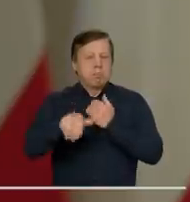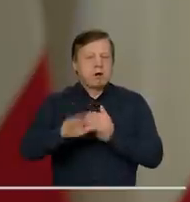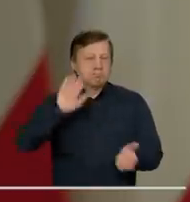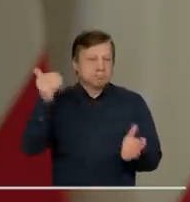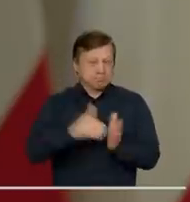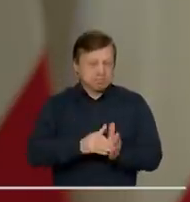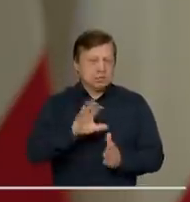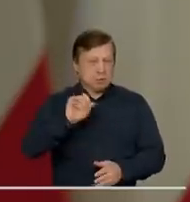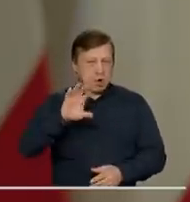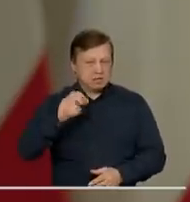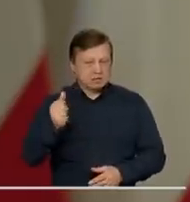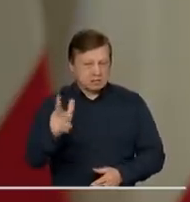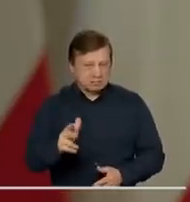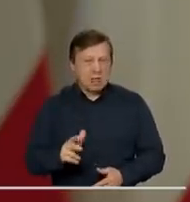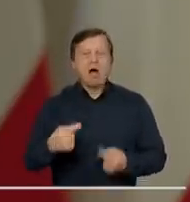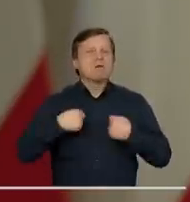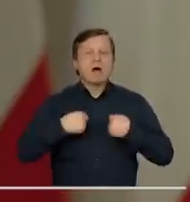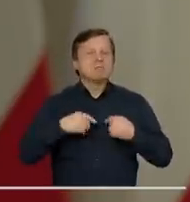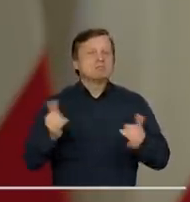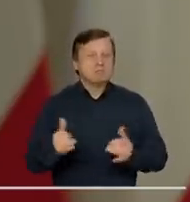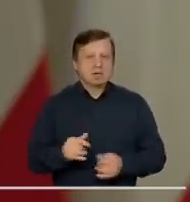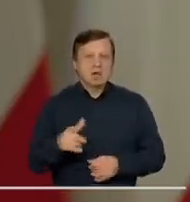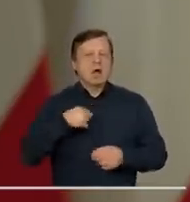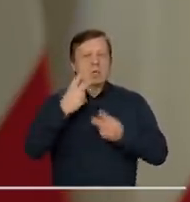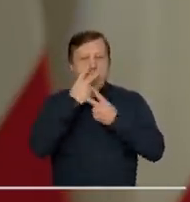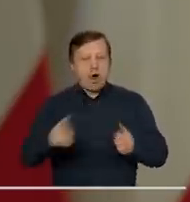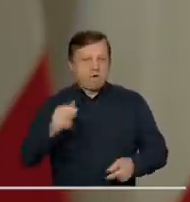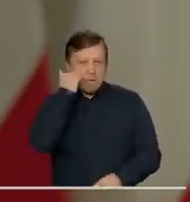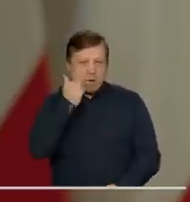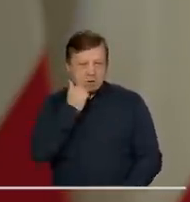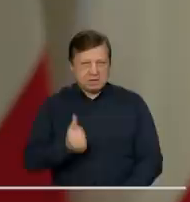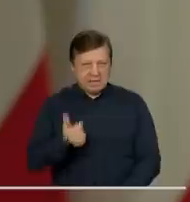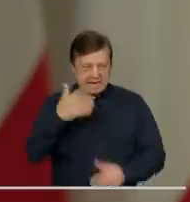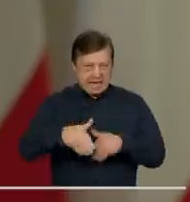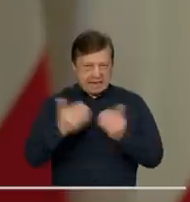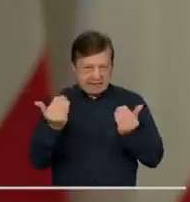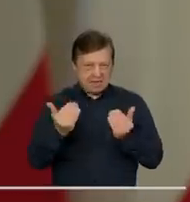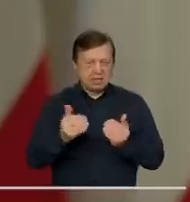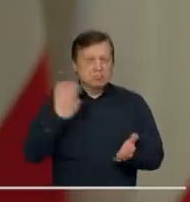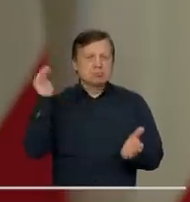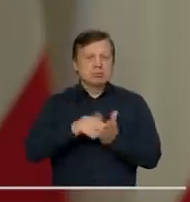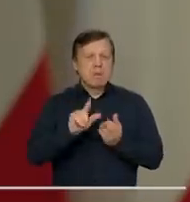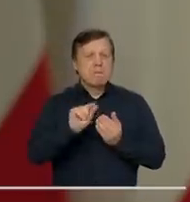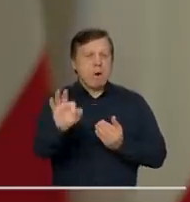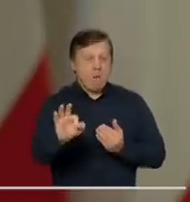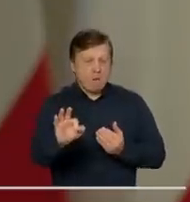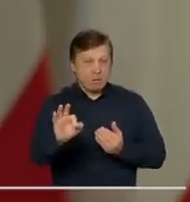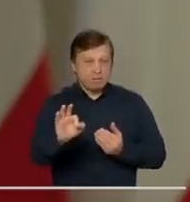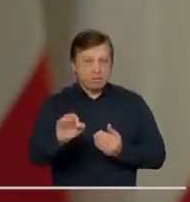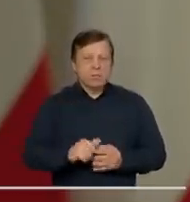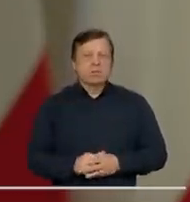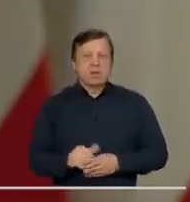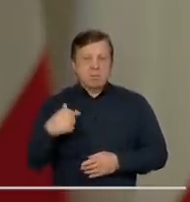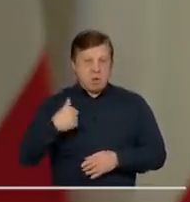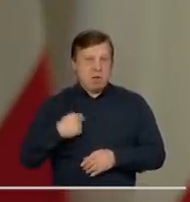smoleńskiej. Dla mnie takim momentem była wizyta w Moskwie kilka dni po katastrofie.